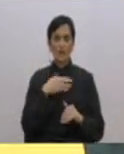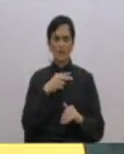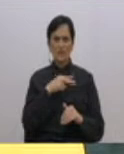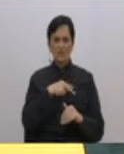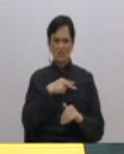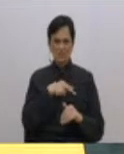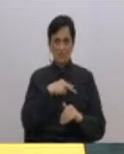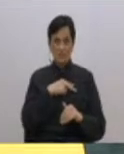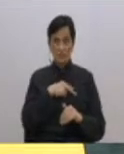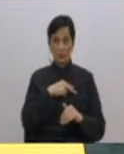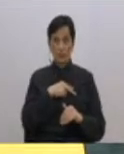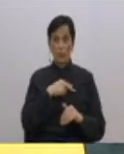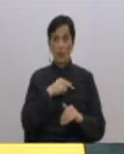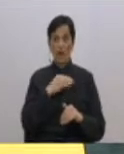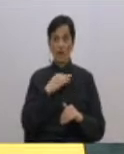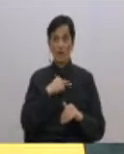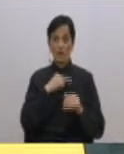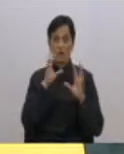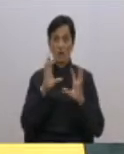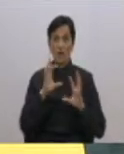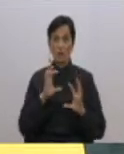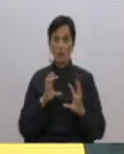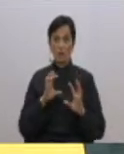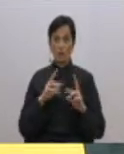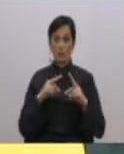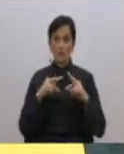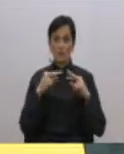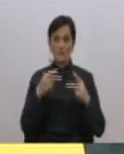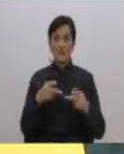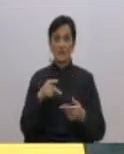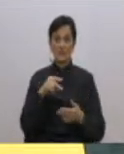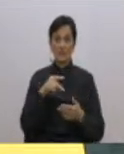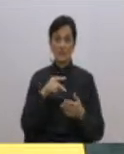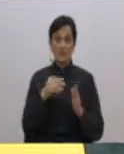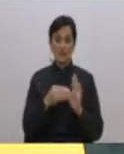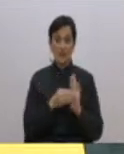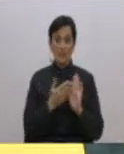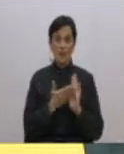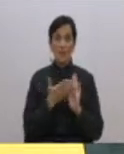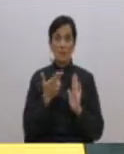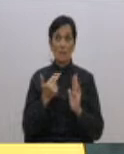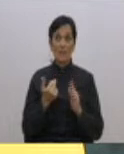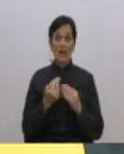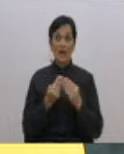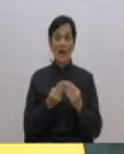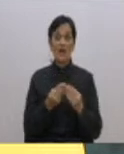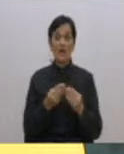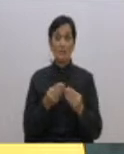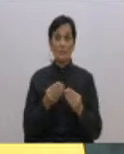რეგლამენტის შესახებ კანონში შედის ცვლილება და